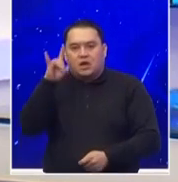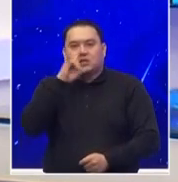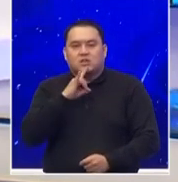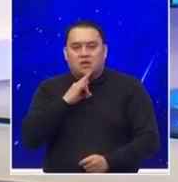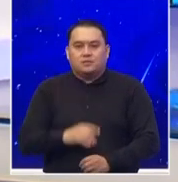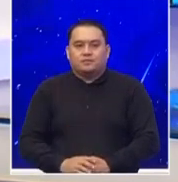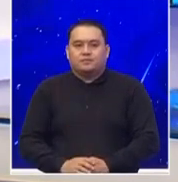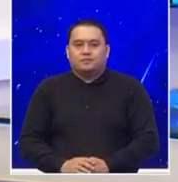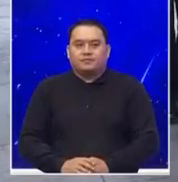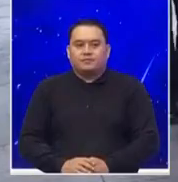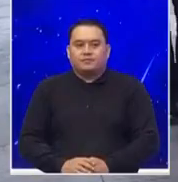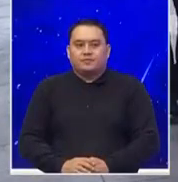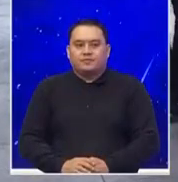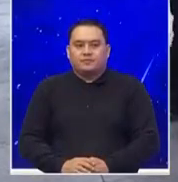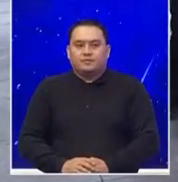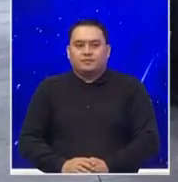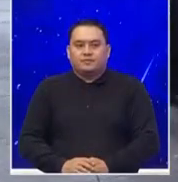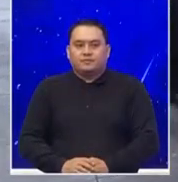Казахстана.